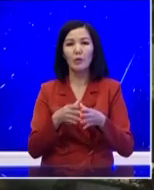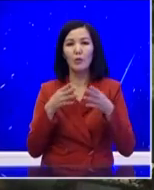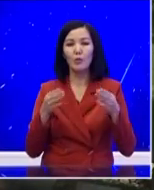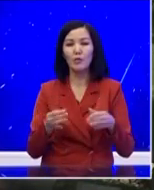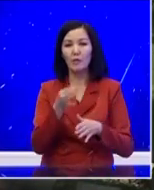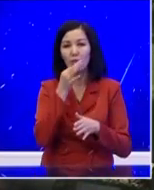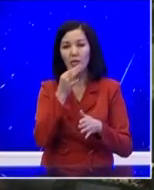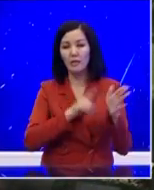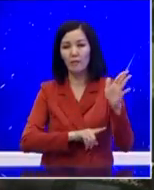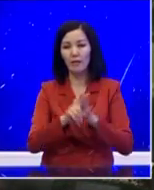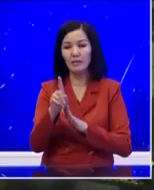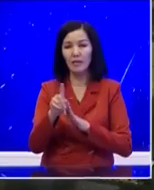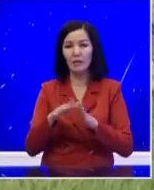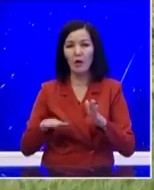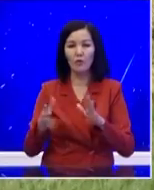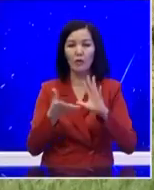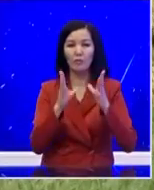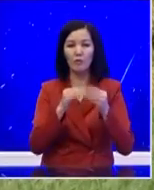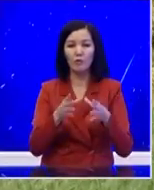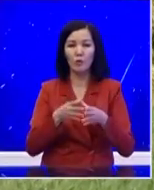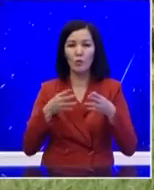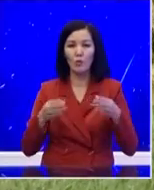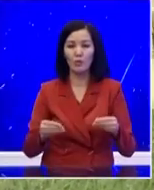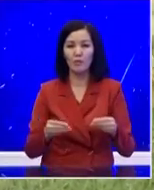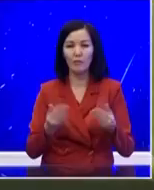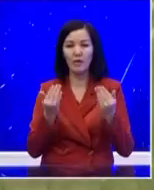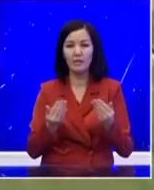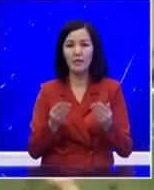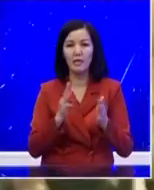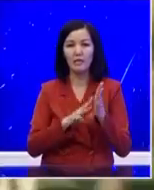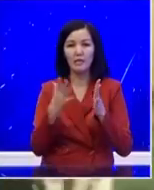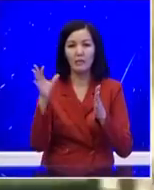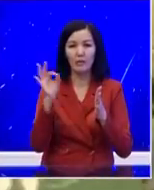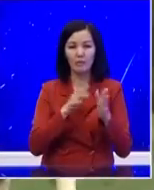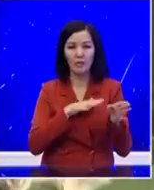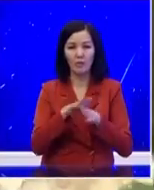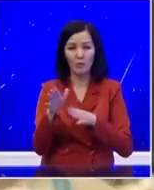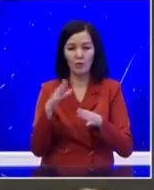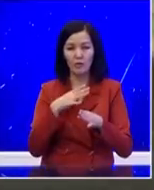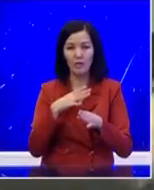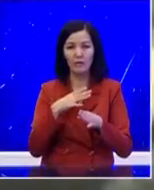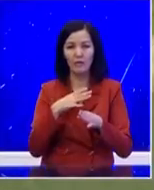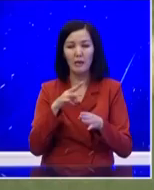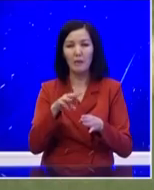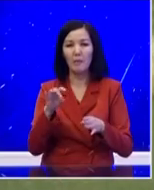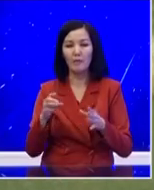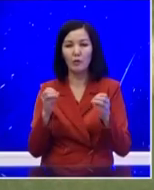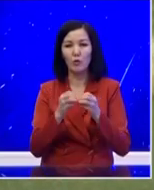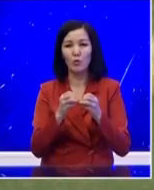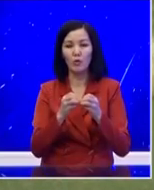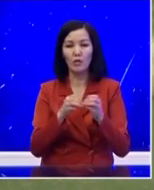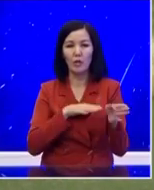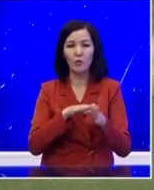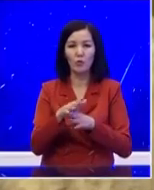жылдағыдан ерте келді. Аудан бойынша көктемгі төл алу науқаны бүгінде 85%-ға орындалған. Ал мамырдың 10-ында